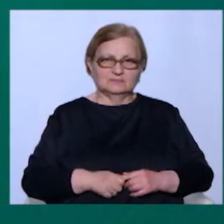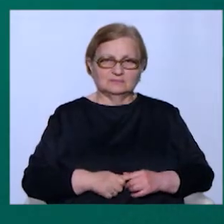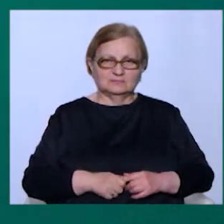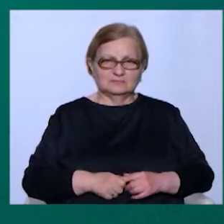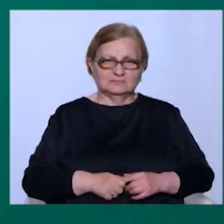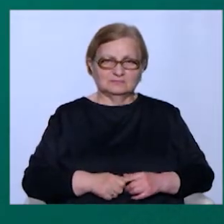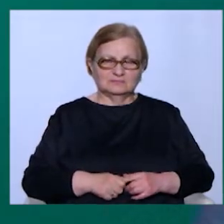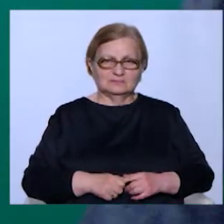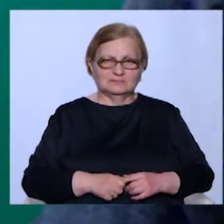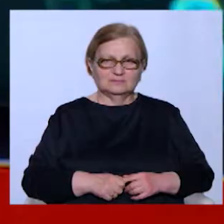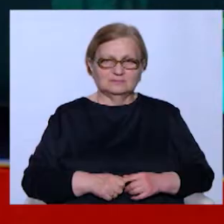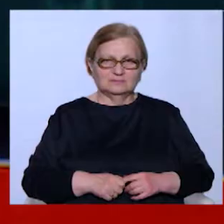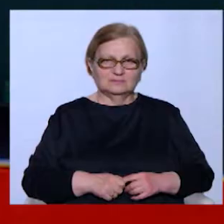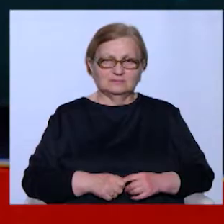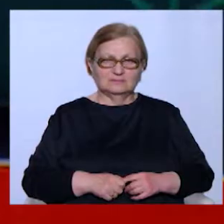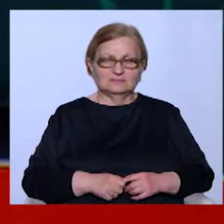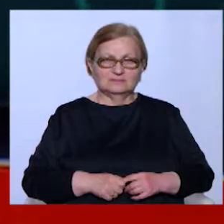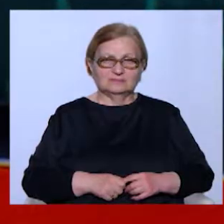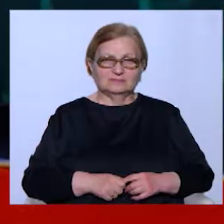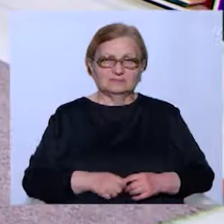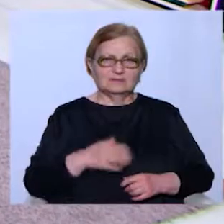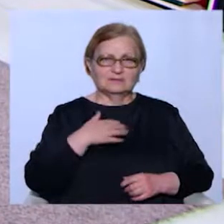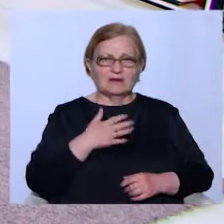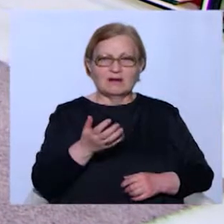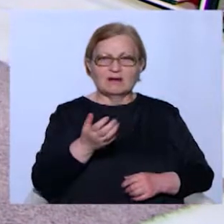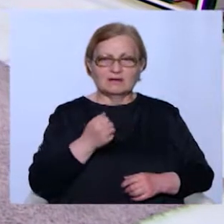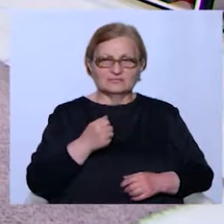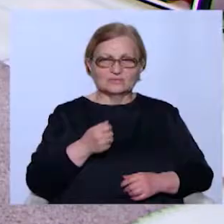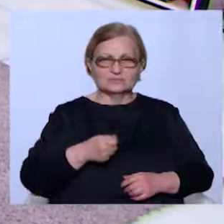გავაკეთოთ. კარგით, ახლა ავიღოთ ჩვენი კამათლები.